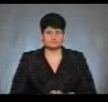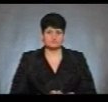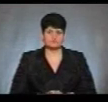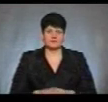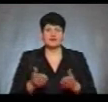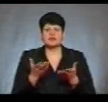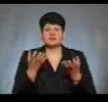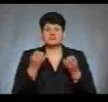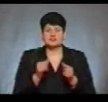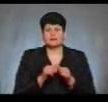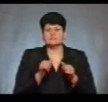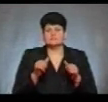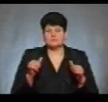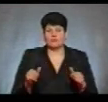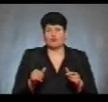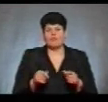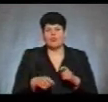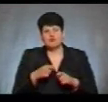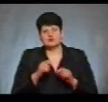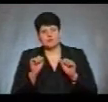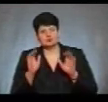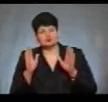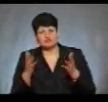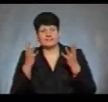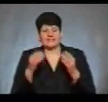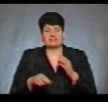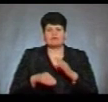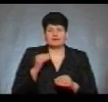Яких ще поширених порушень очікуєте саме в день виборів